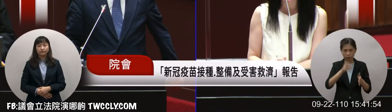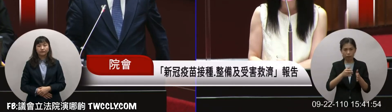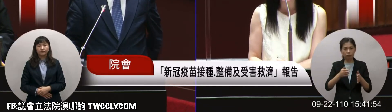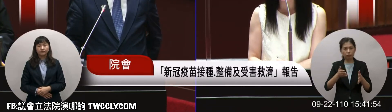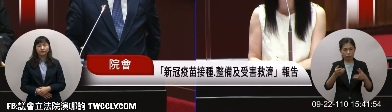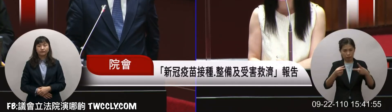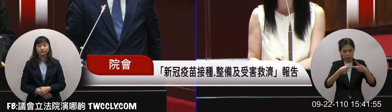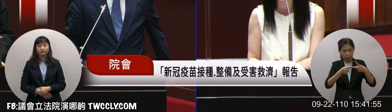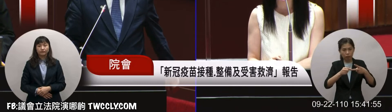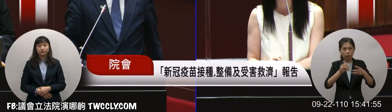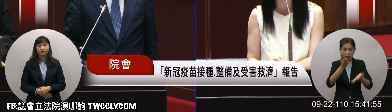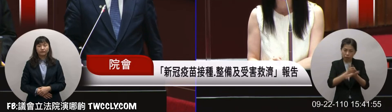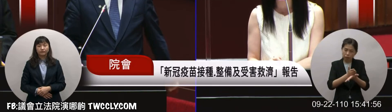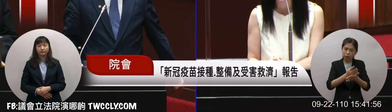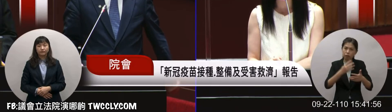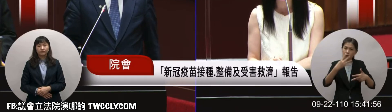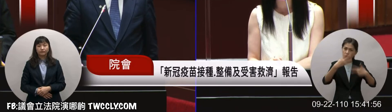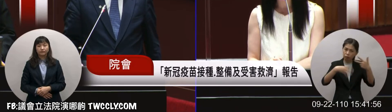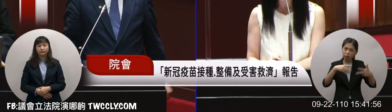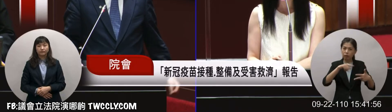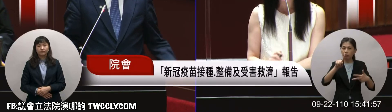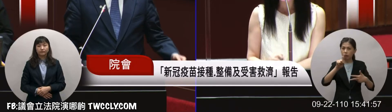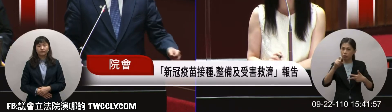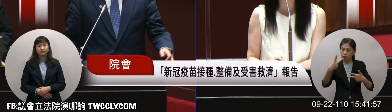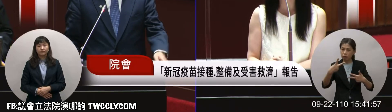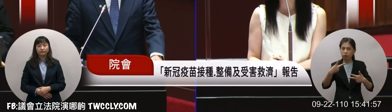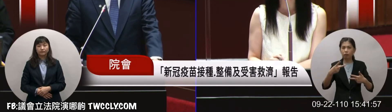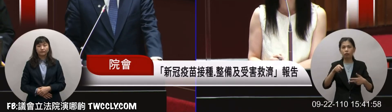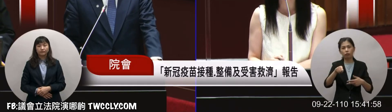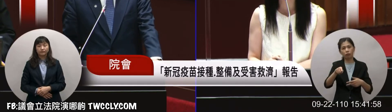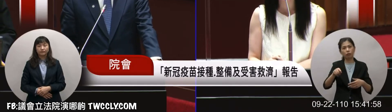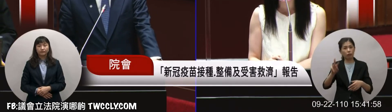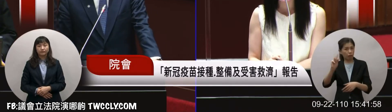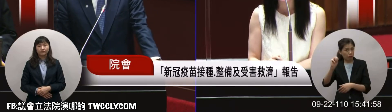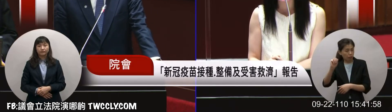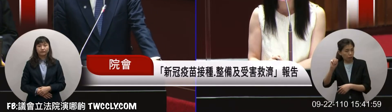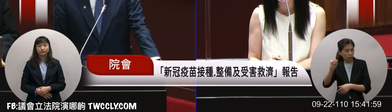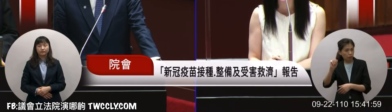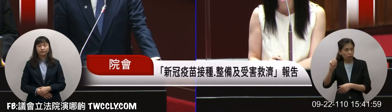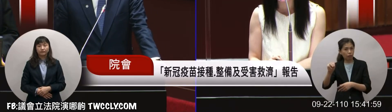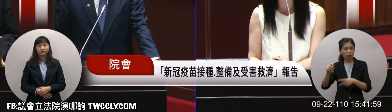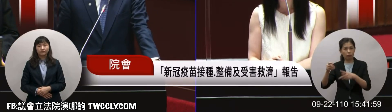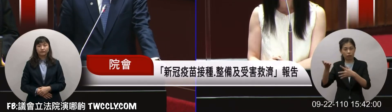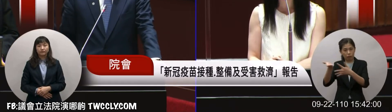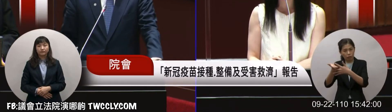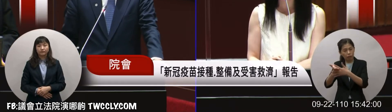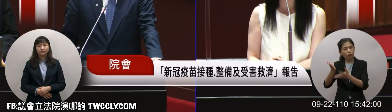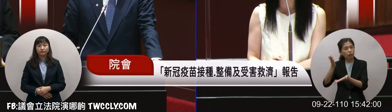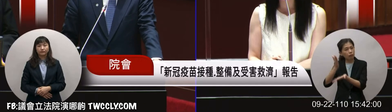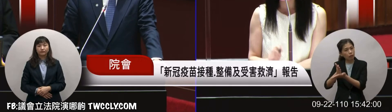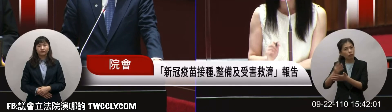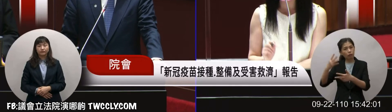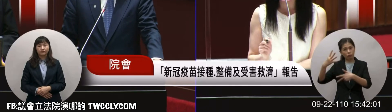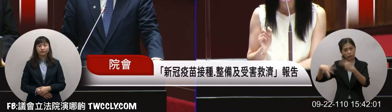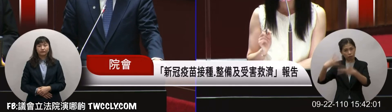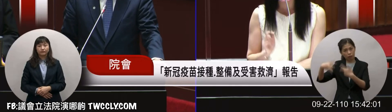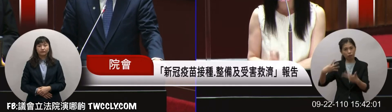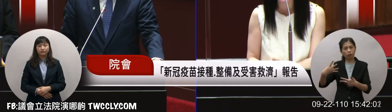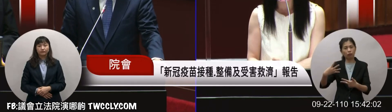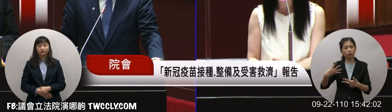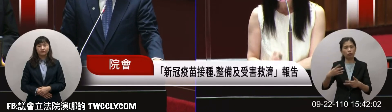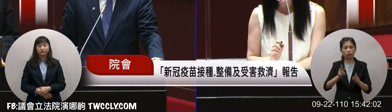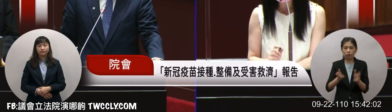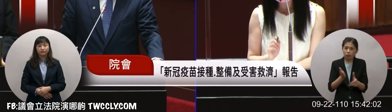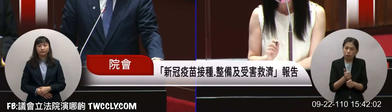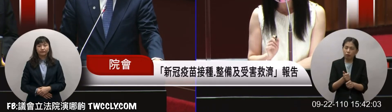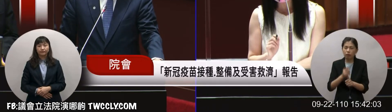我们指挥中心的建议是10到12周，那像莫德纳它的访单的建议是4周，那我们指挥中心是